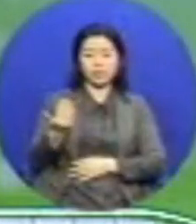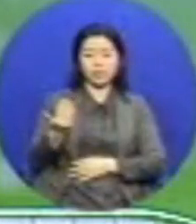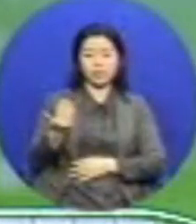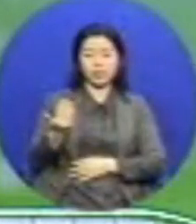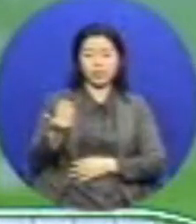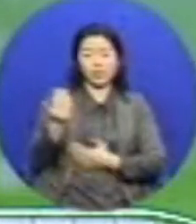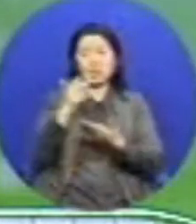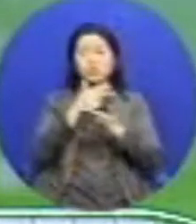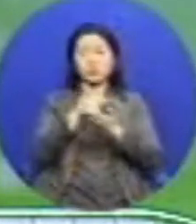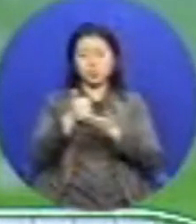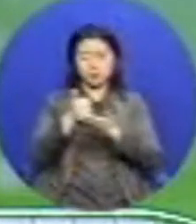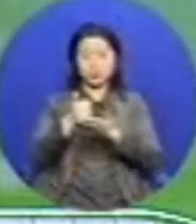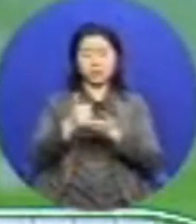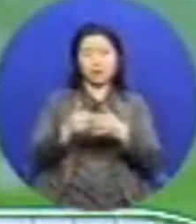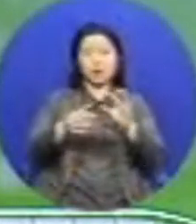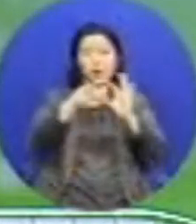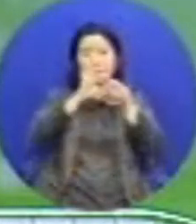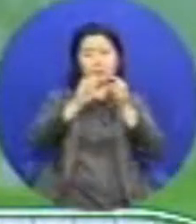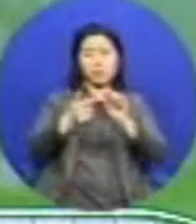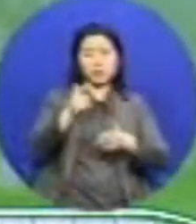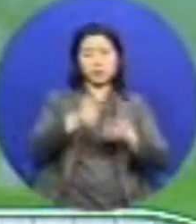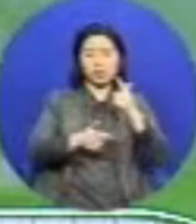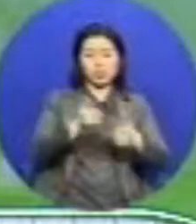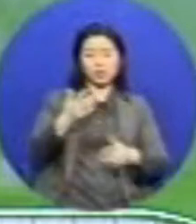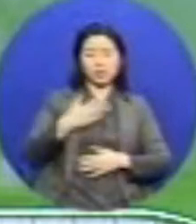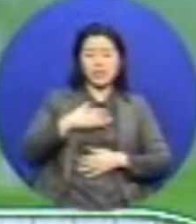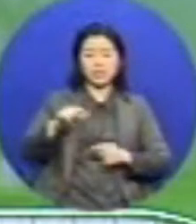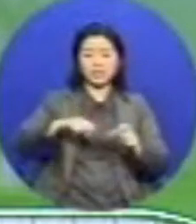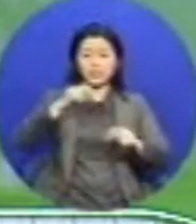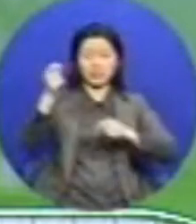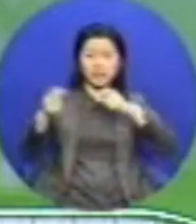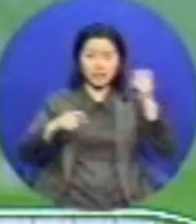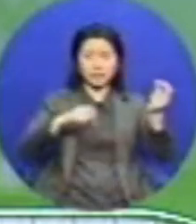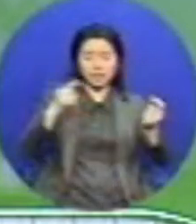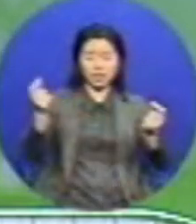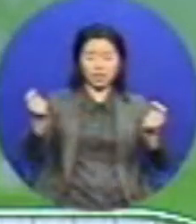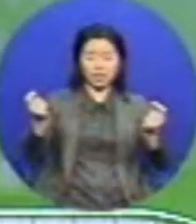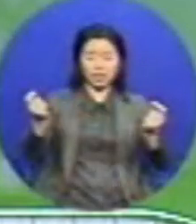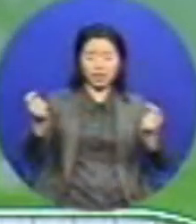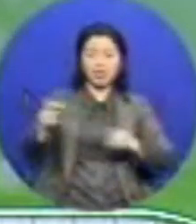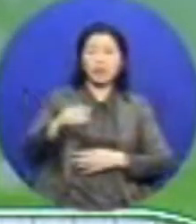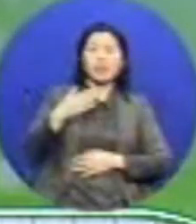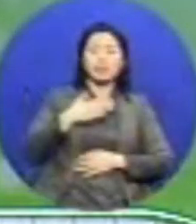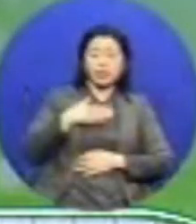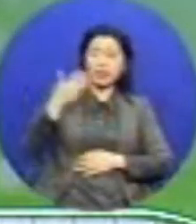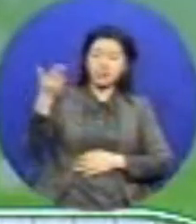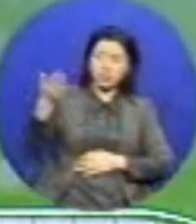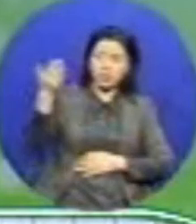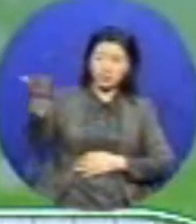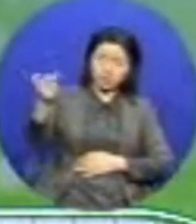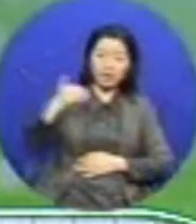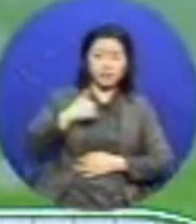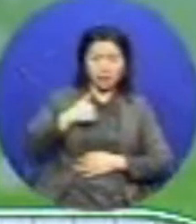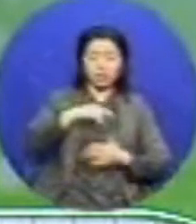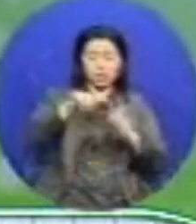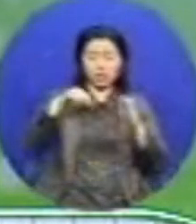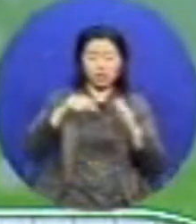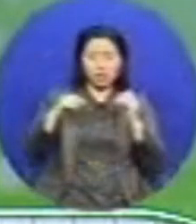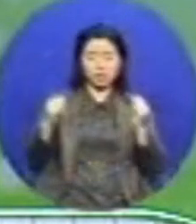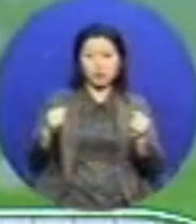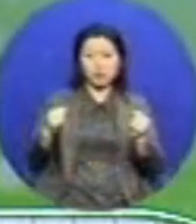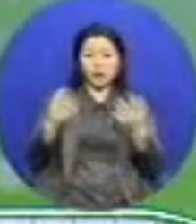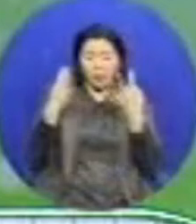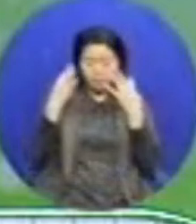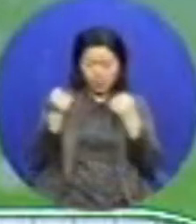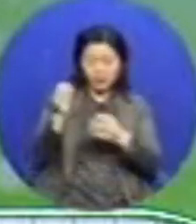주는 포도나무 연아는 가지라 저희가 내가 저안에 적 아 내 안에 거함 에 많은 열매를